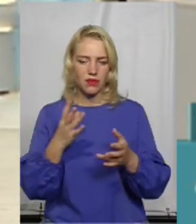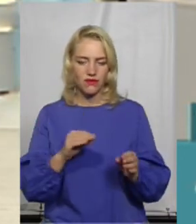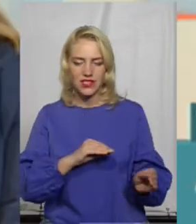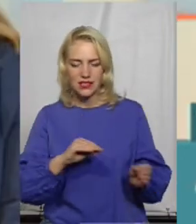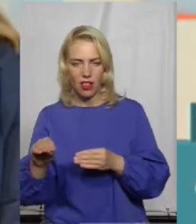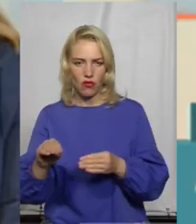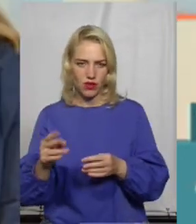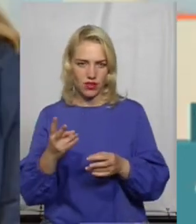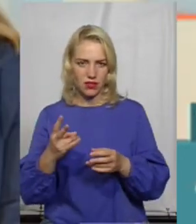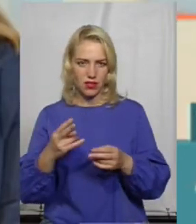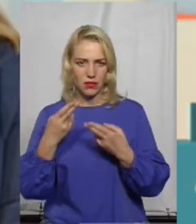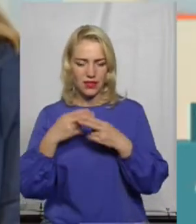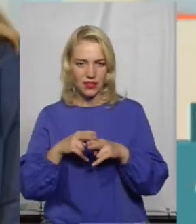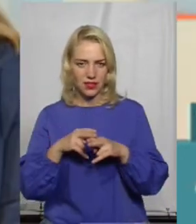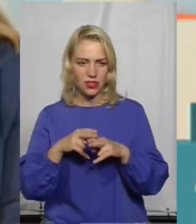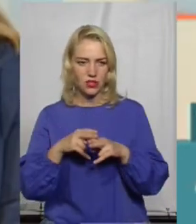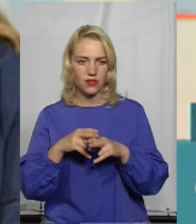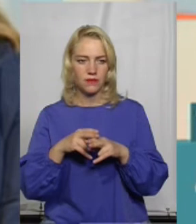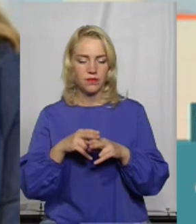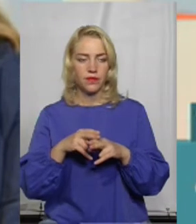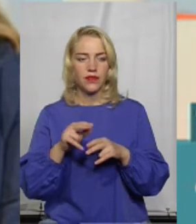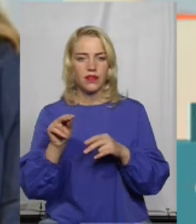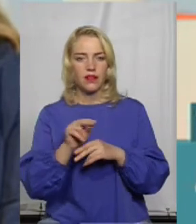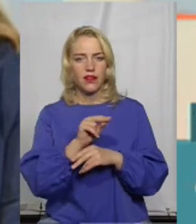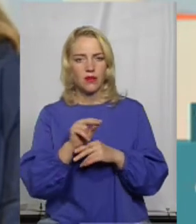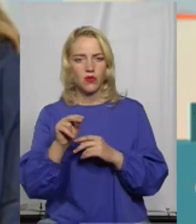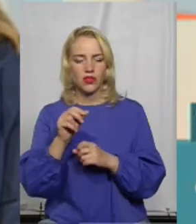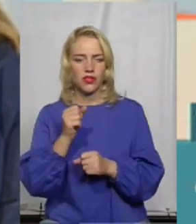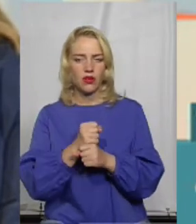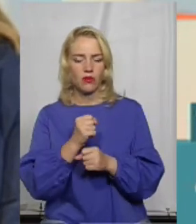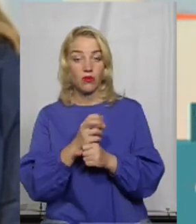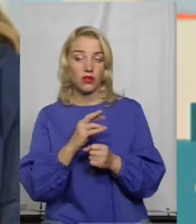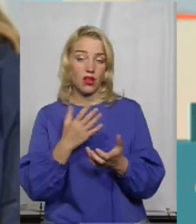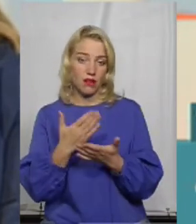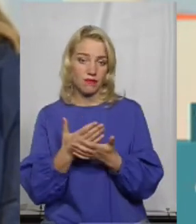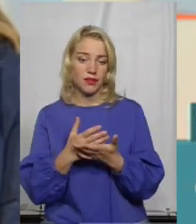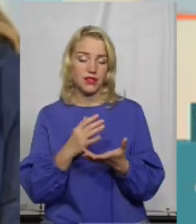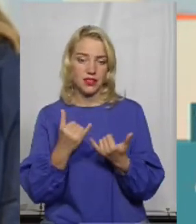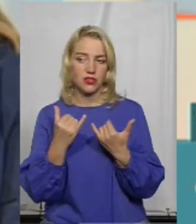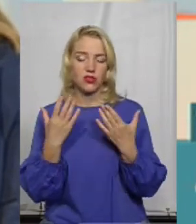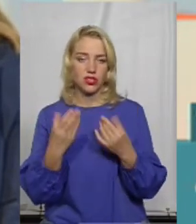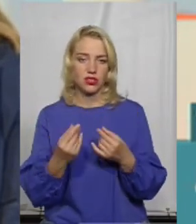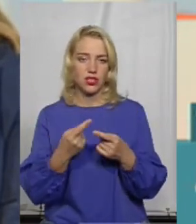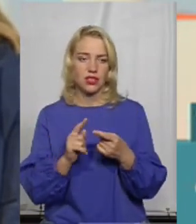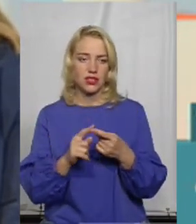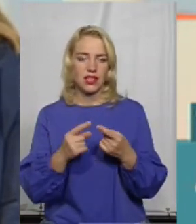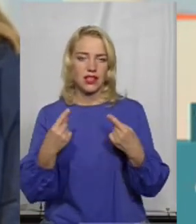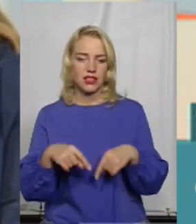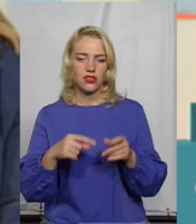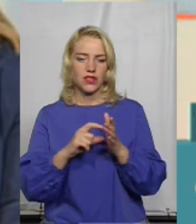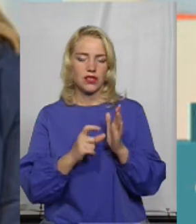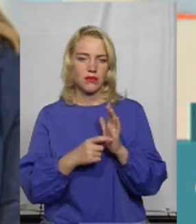вже невеличкі такі технічні, ну, ремонтні роботи. А в принципі вже на сьогоднішній день ця кризова